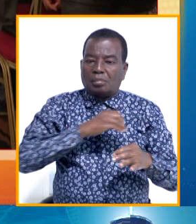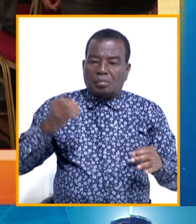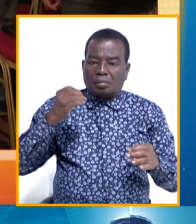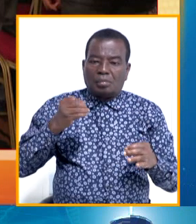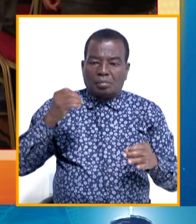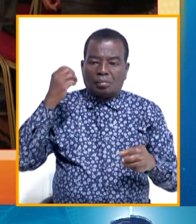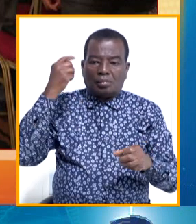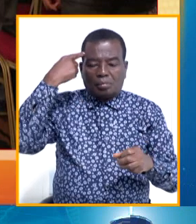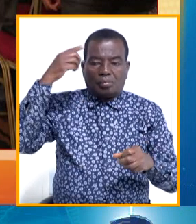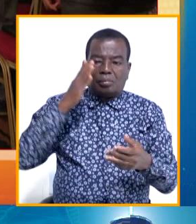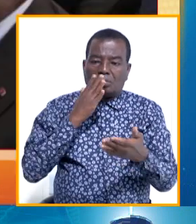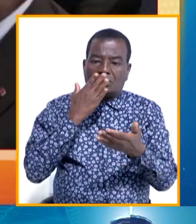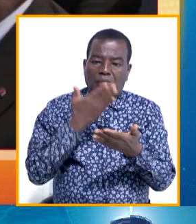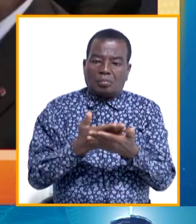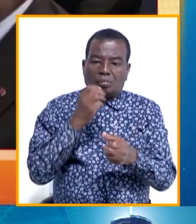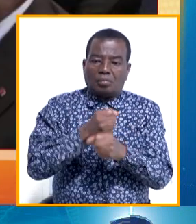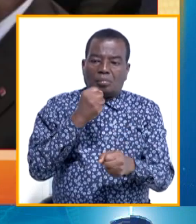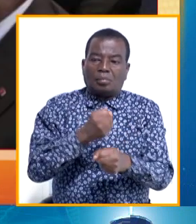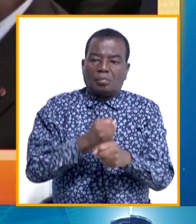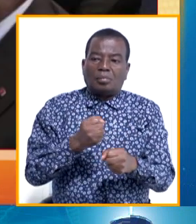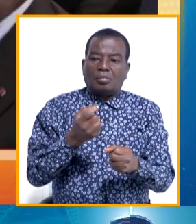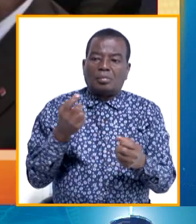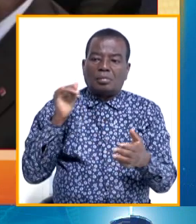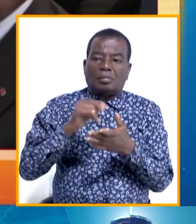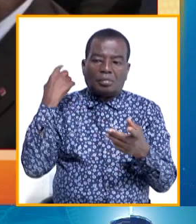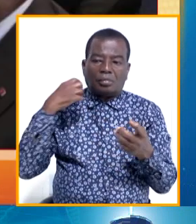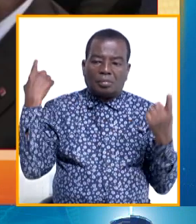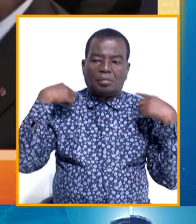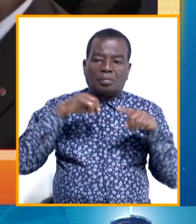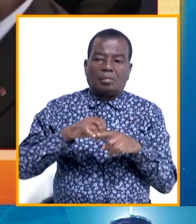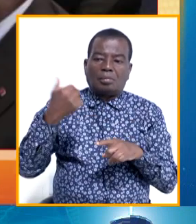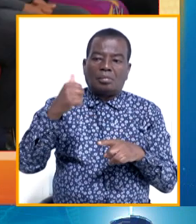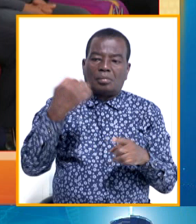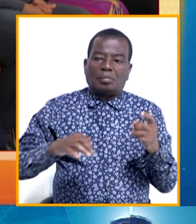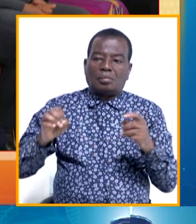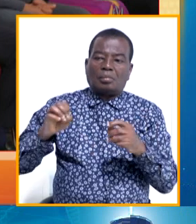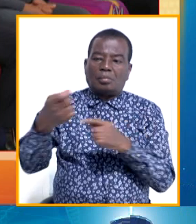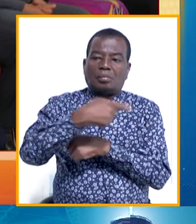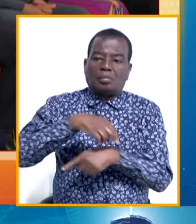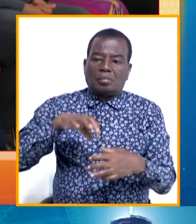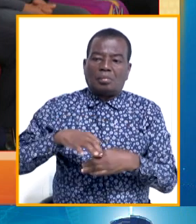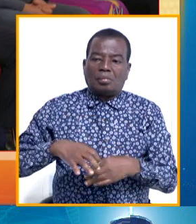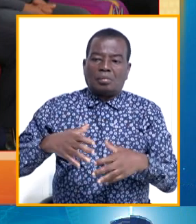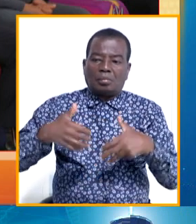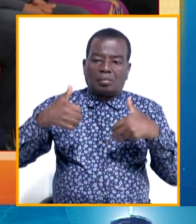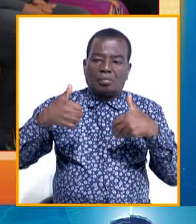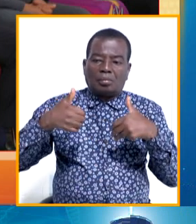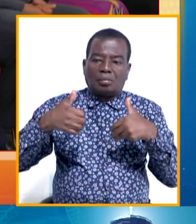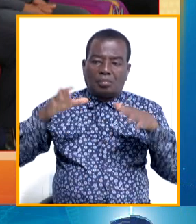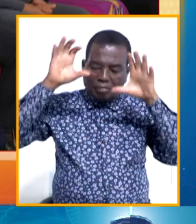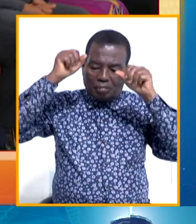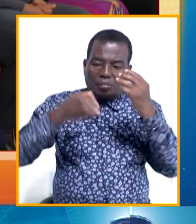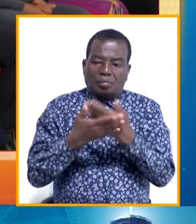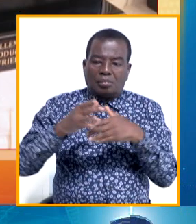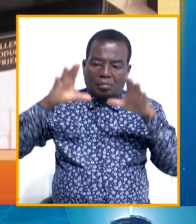abnégation au travail c'était lors donc de la 10e journée nationale de l'excellence cérémonie présidée par le chef de l'État Alassan Ouattara